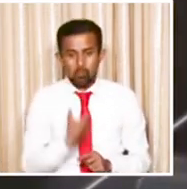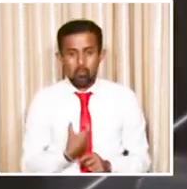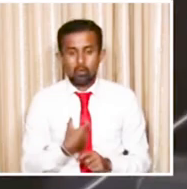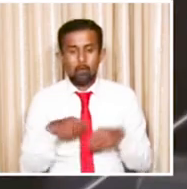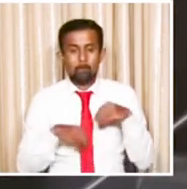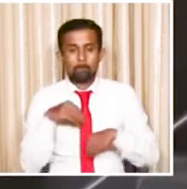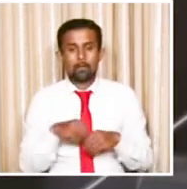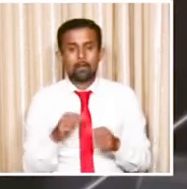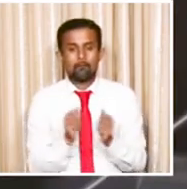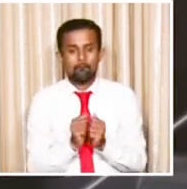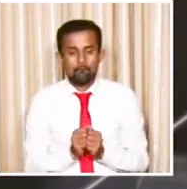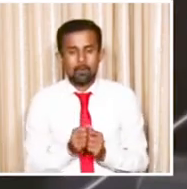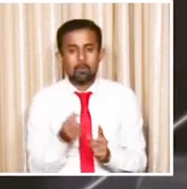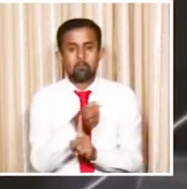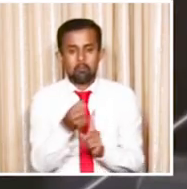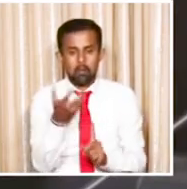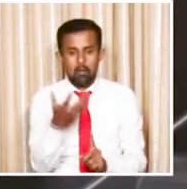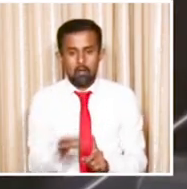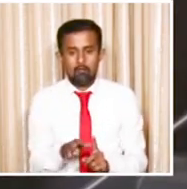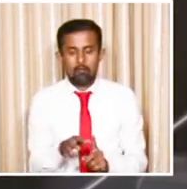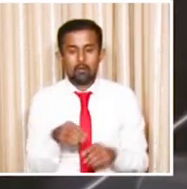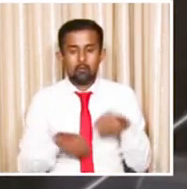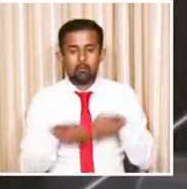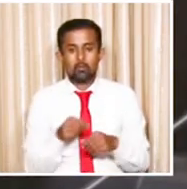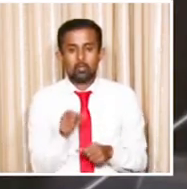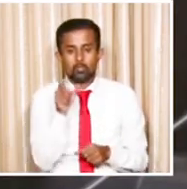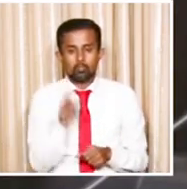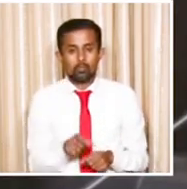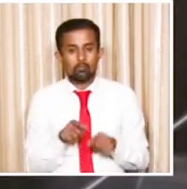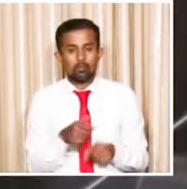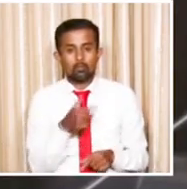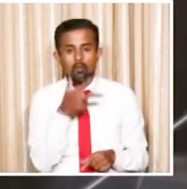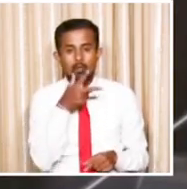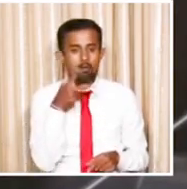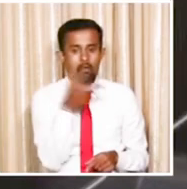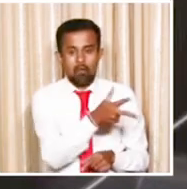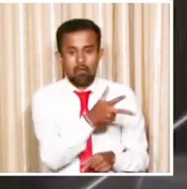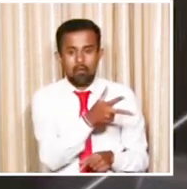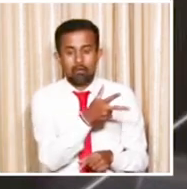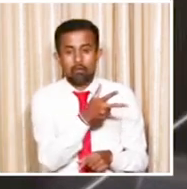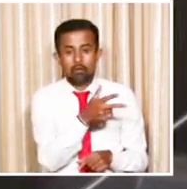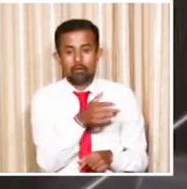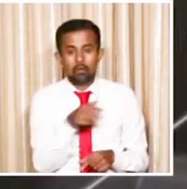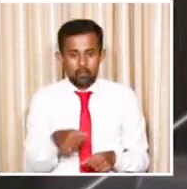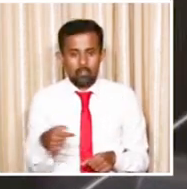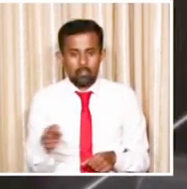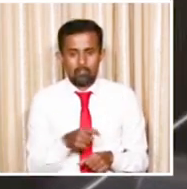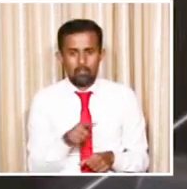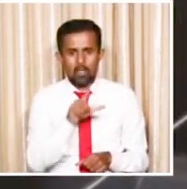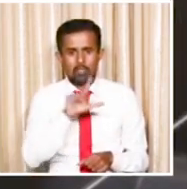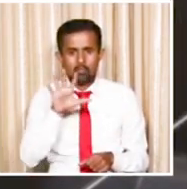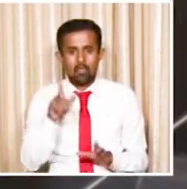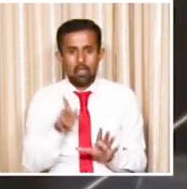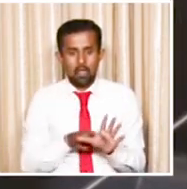මිනිසාගේ දේශපාලනයත් මේකට වලපෑවා. ඒක නිසා දේශපාලකණයට විද්‍යතරක් ඇඟිල්ල දික් කරන කැම්පේන් එකක් මේ දවස්වල යනෝනේ 75